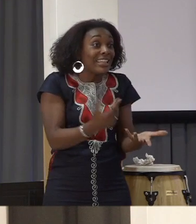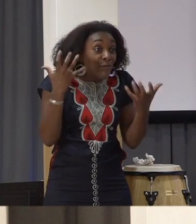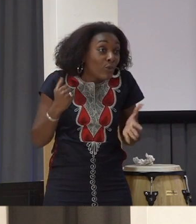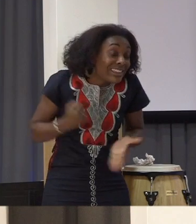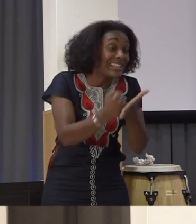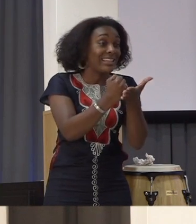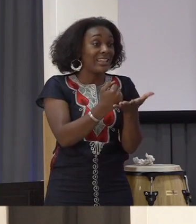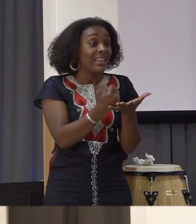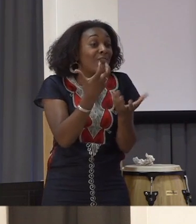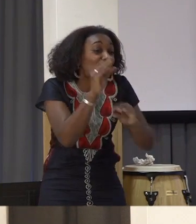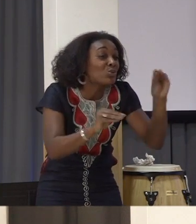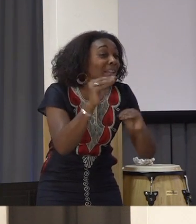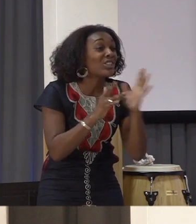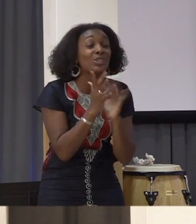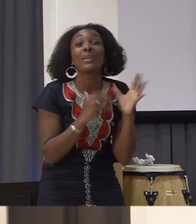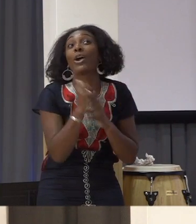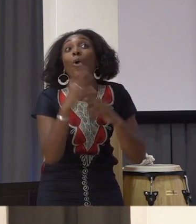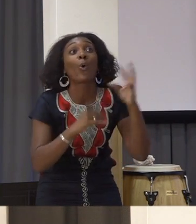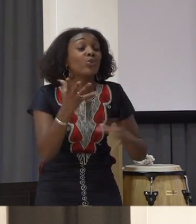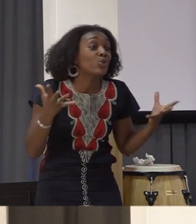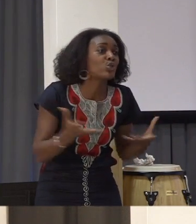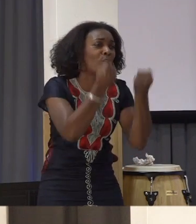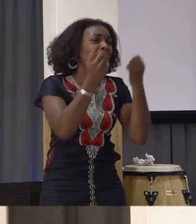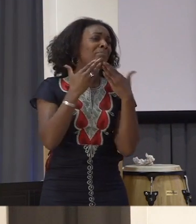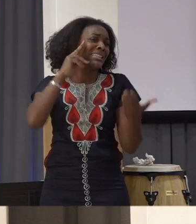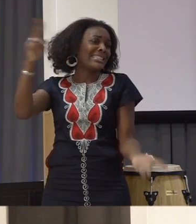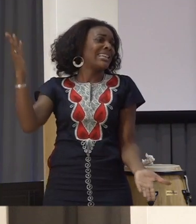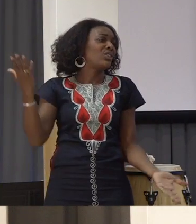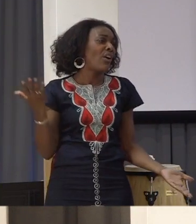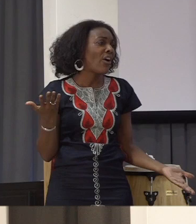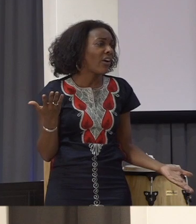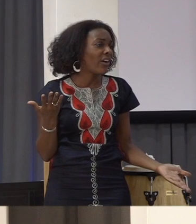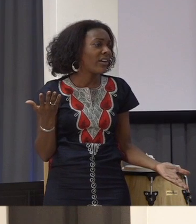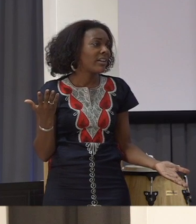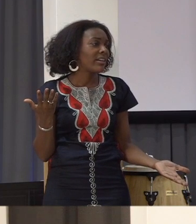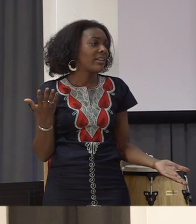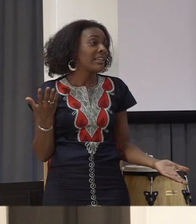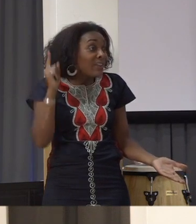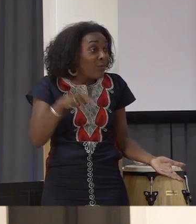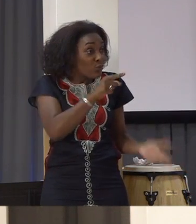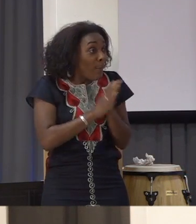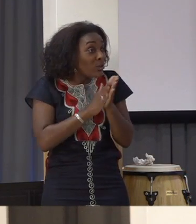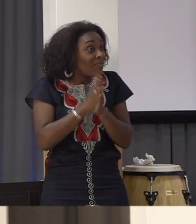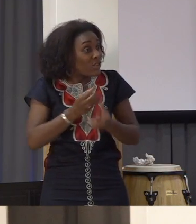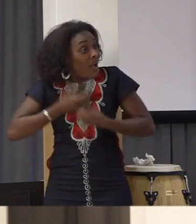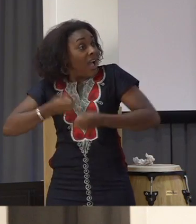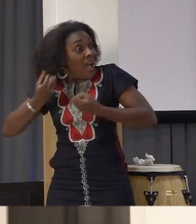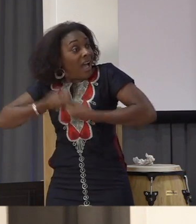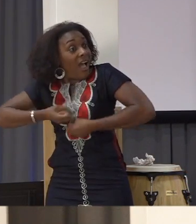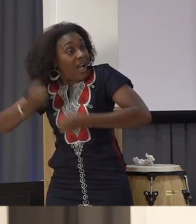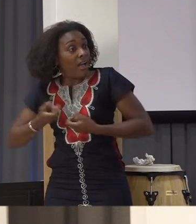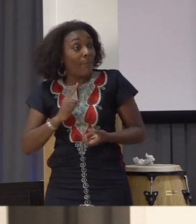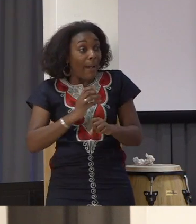secourir. Jésus est heureux de te sauver. Merci Seigneur. Cela devrait te motiver à aller voir